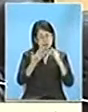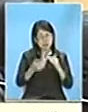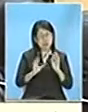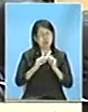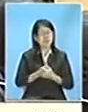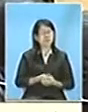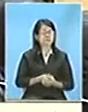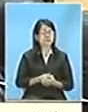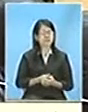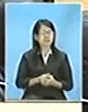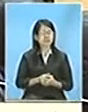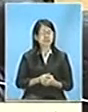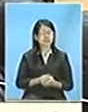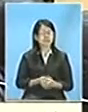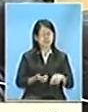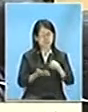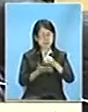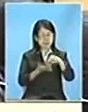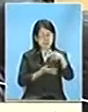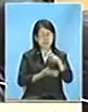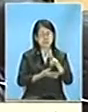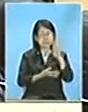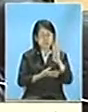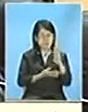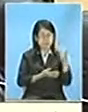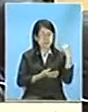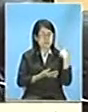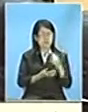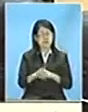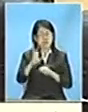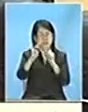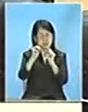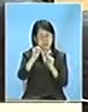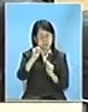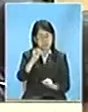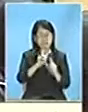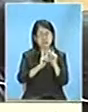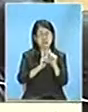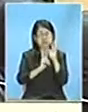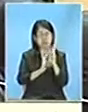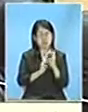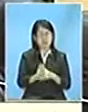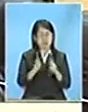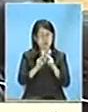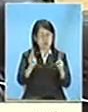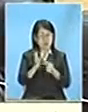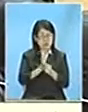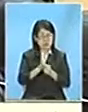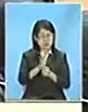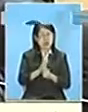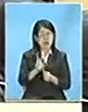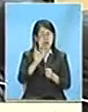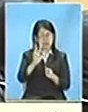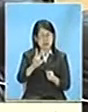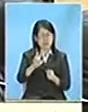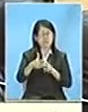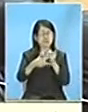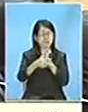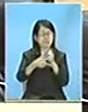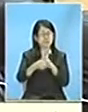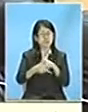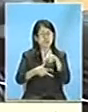ดังนี้ร่างพระราชบัญญัติฉบับนี้มีจำนวน26มาตราคณะกรรมการมีการแก้ไขจำนวน3มาตราคือ1ม